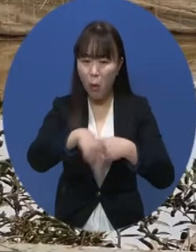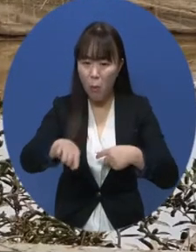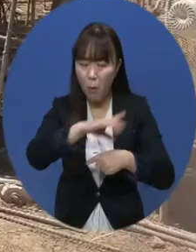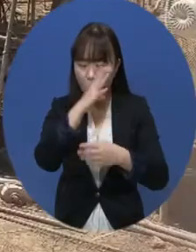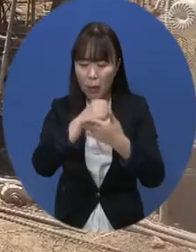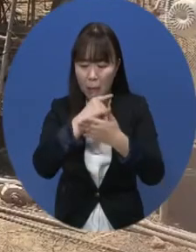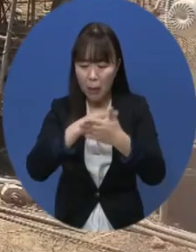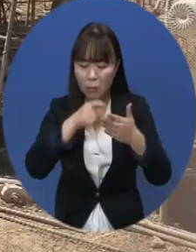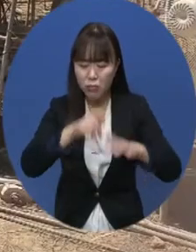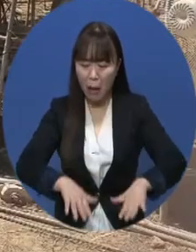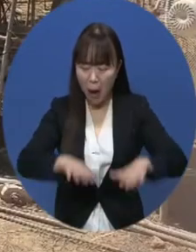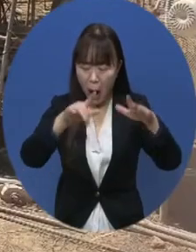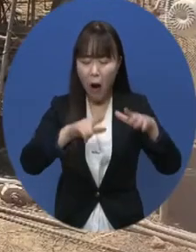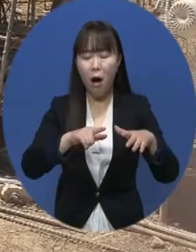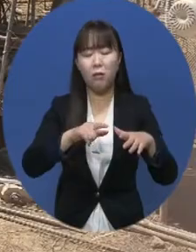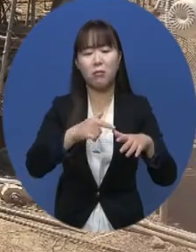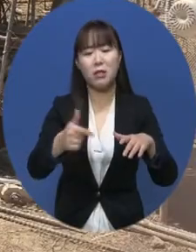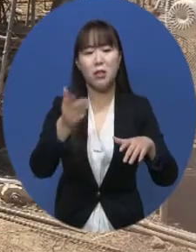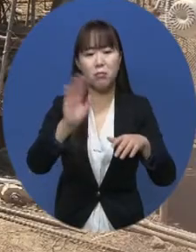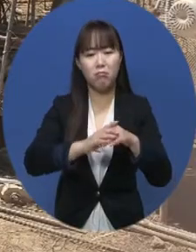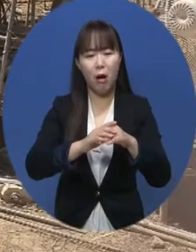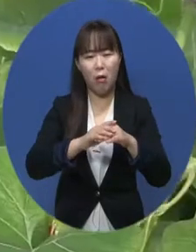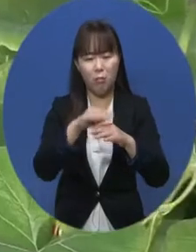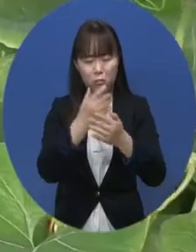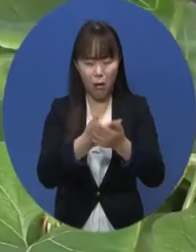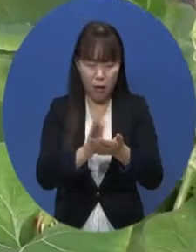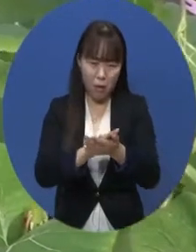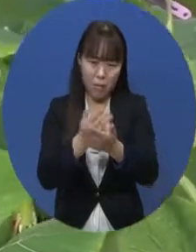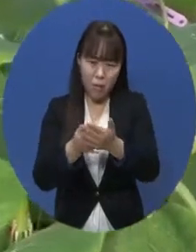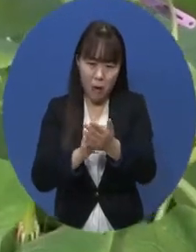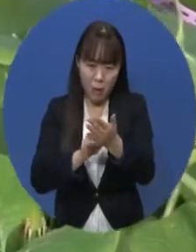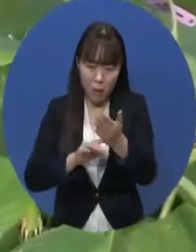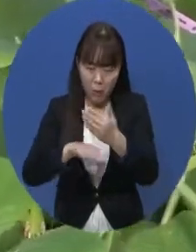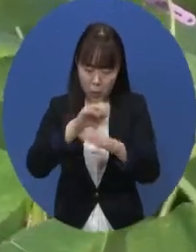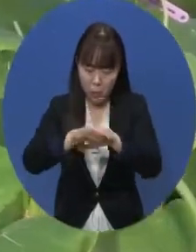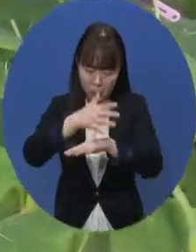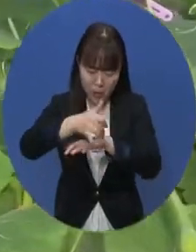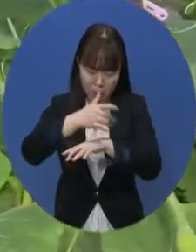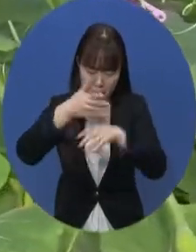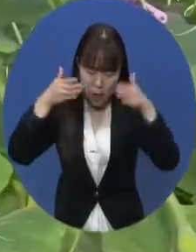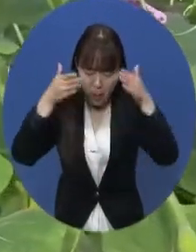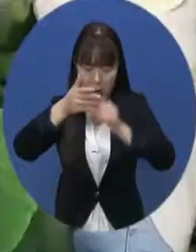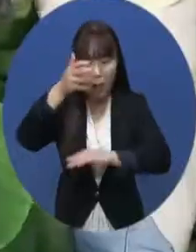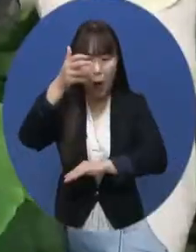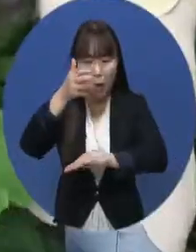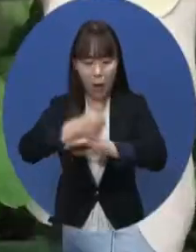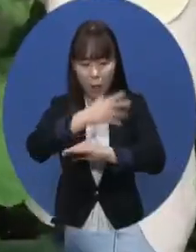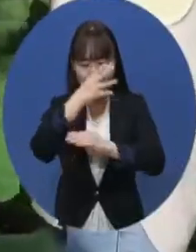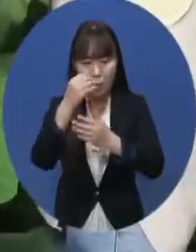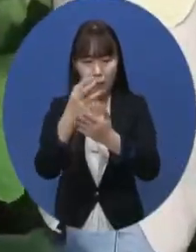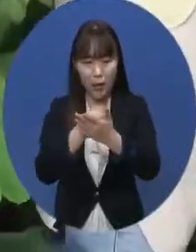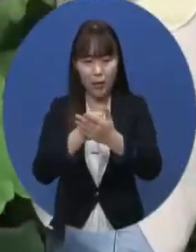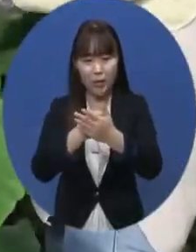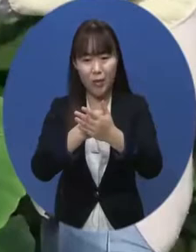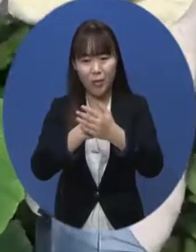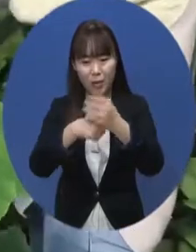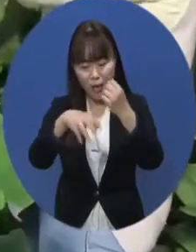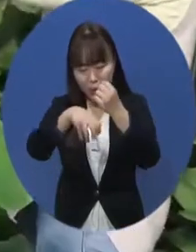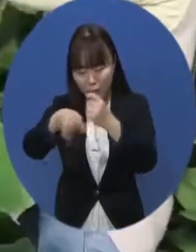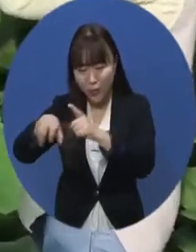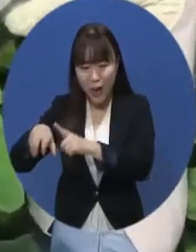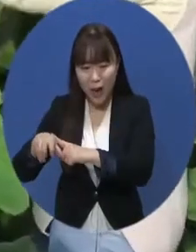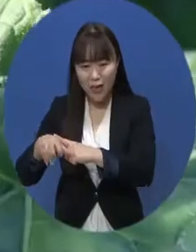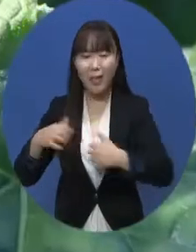컸지만 밤낮 없는 복구 작업과 함께 농사에 전념한 결과 결실로 이어져 수확의 기쁨을 맛보고